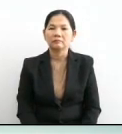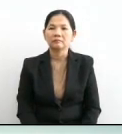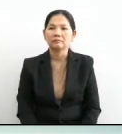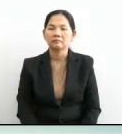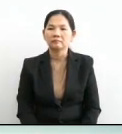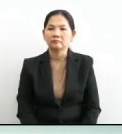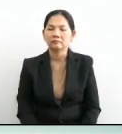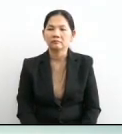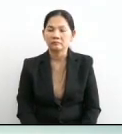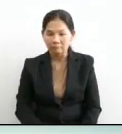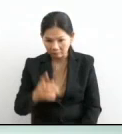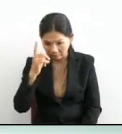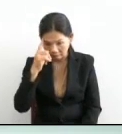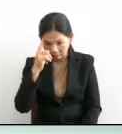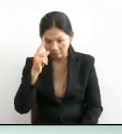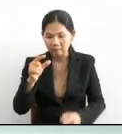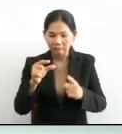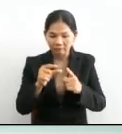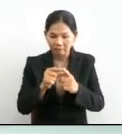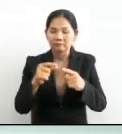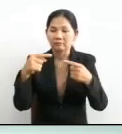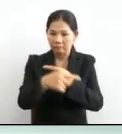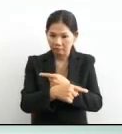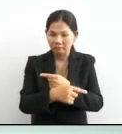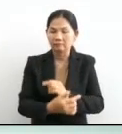chàn chẳng con nó chăm thế bạn để sáp chiều vậy ta có